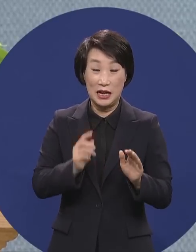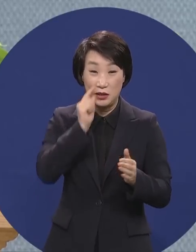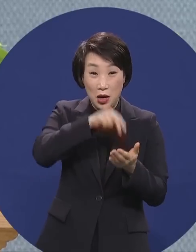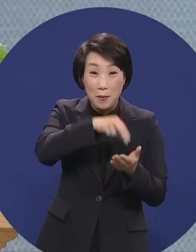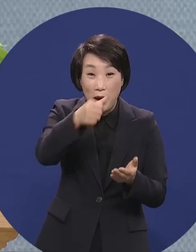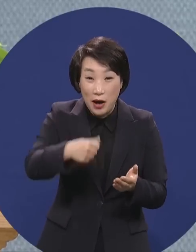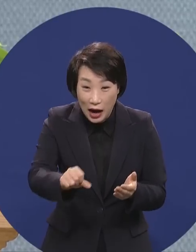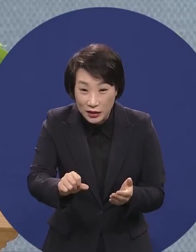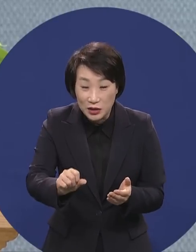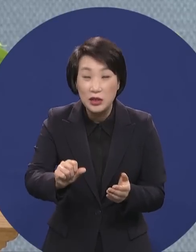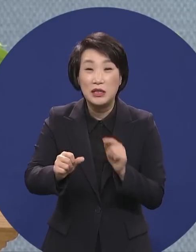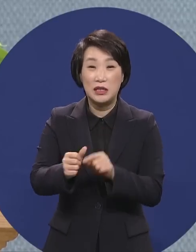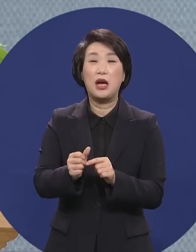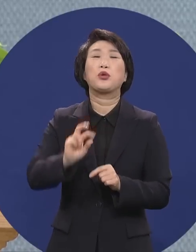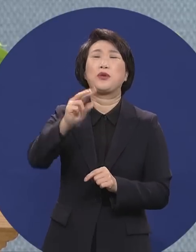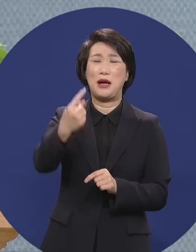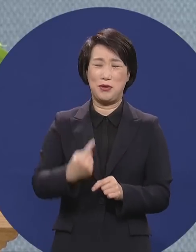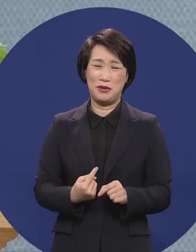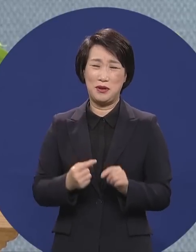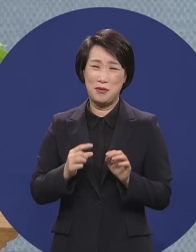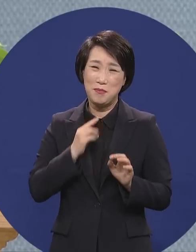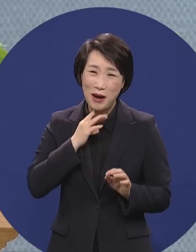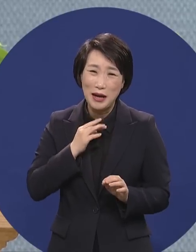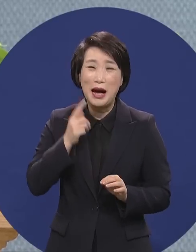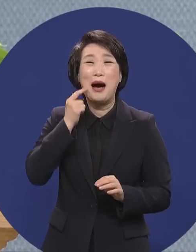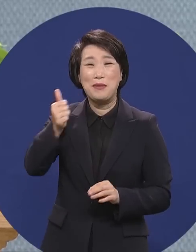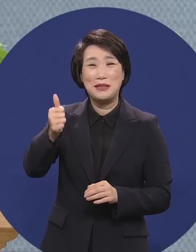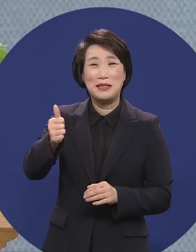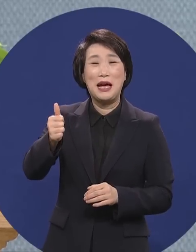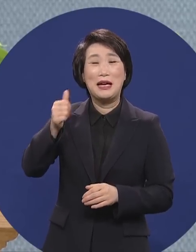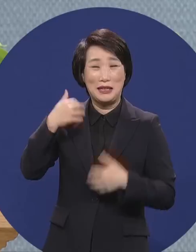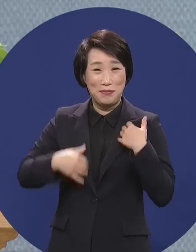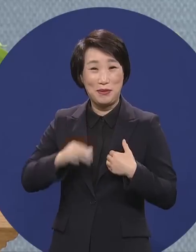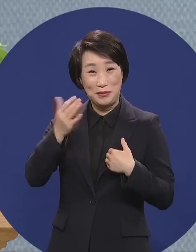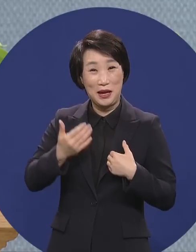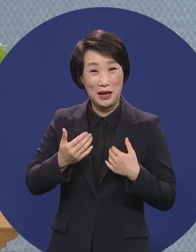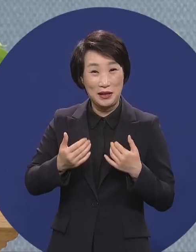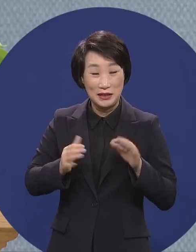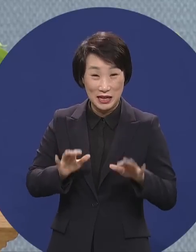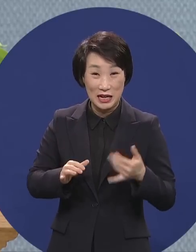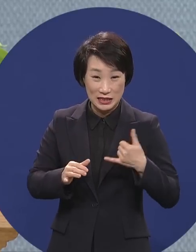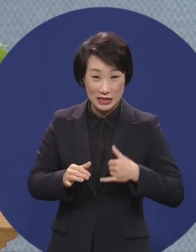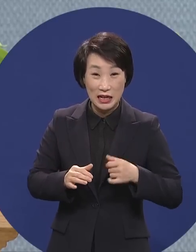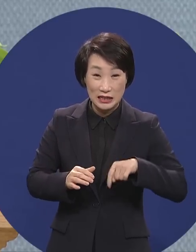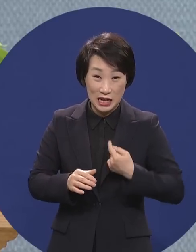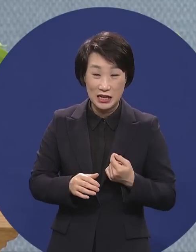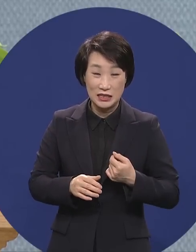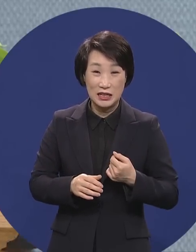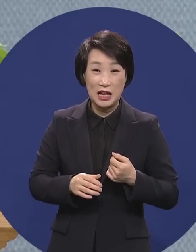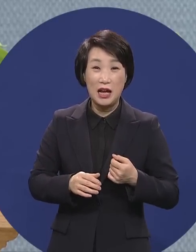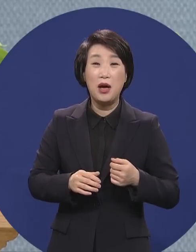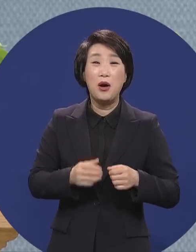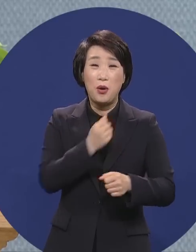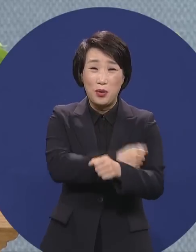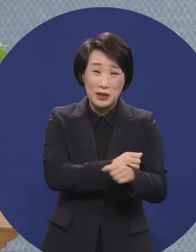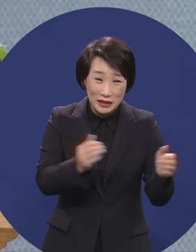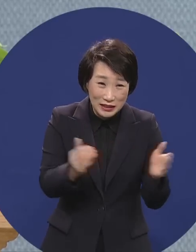탕자가 돌아오는 것만이 아버지의 기쁨이요, 자신의 고통을 끝내는 아들의